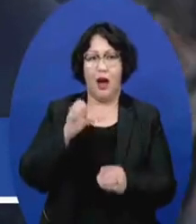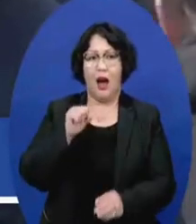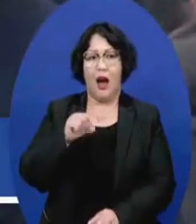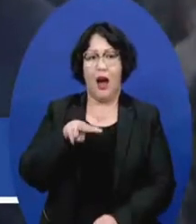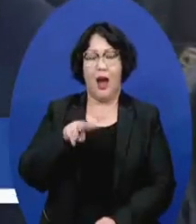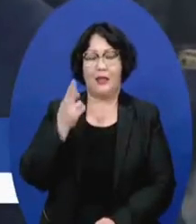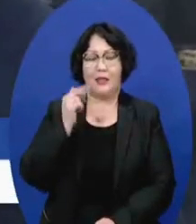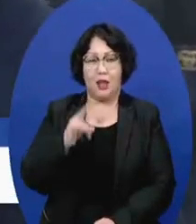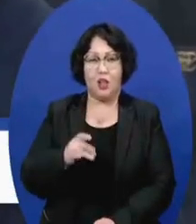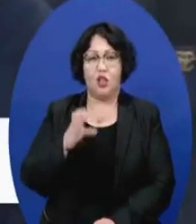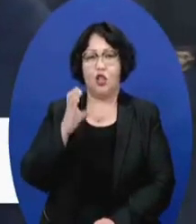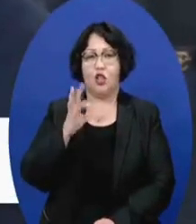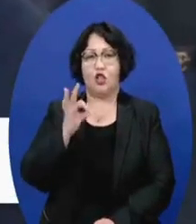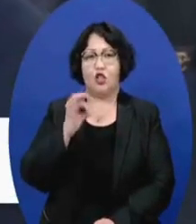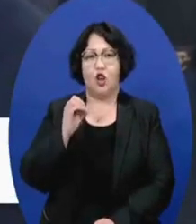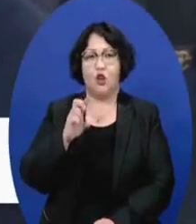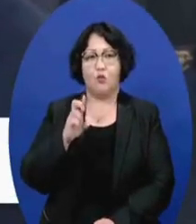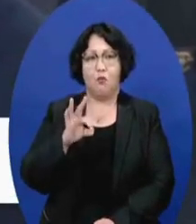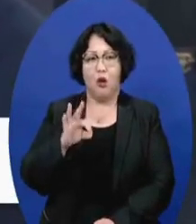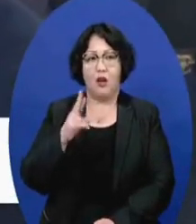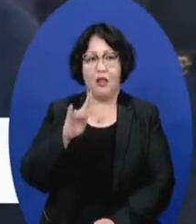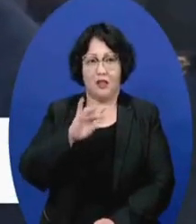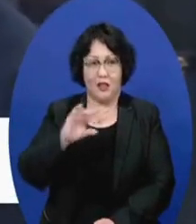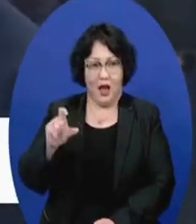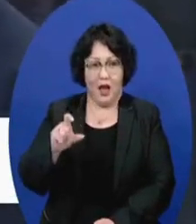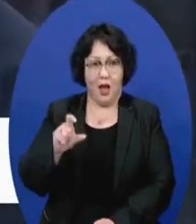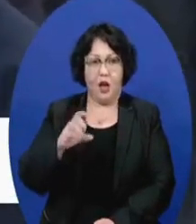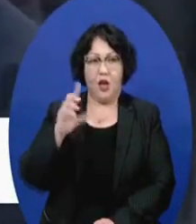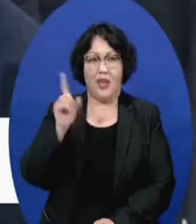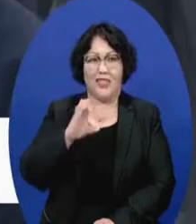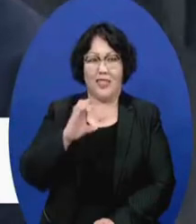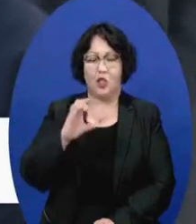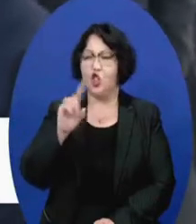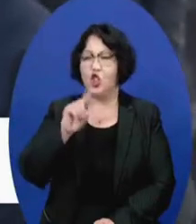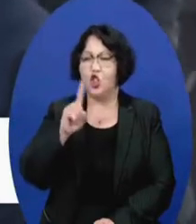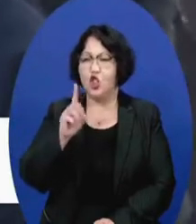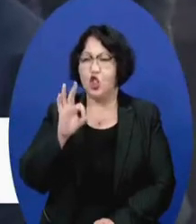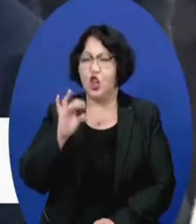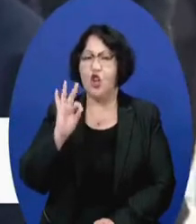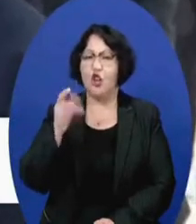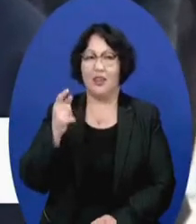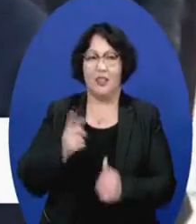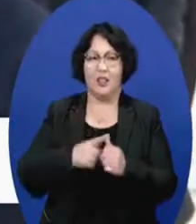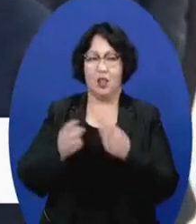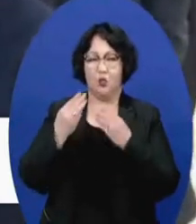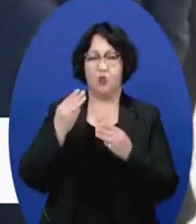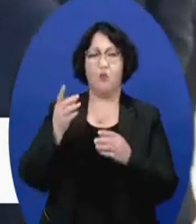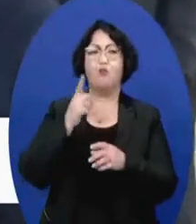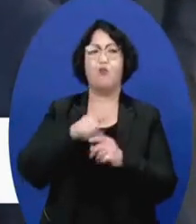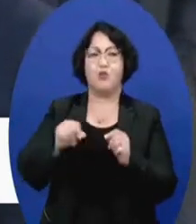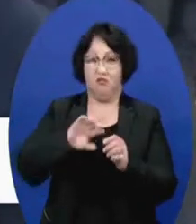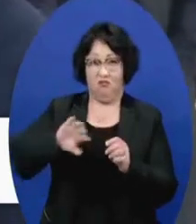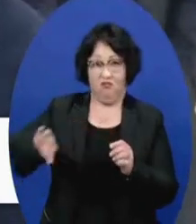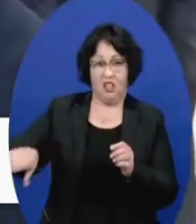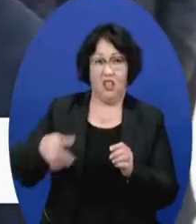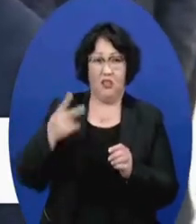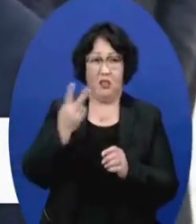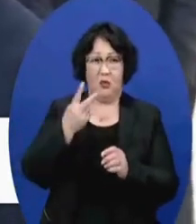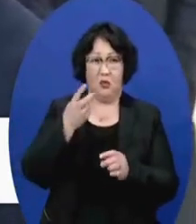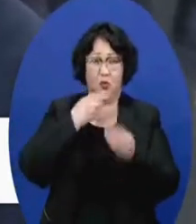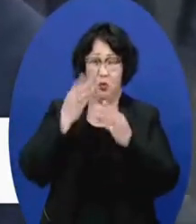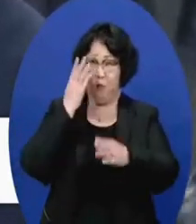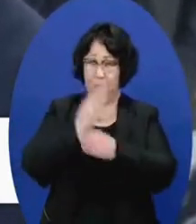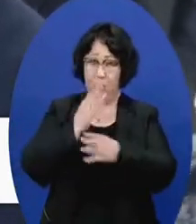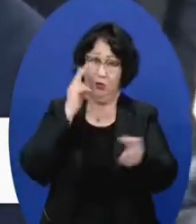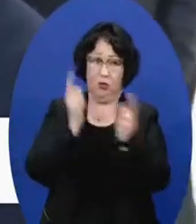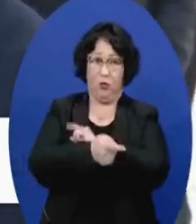бэрдэнэ гэдэг юм уу, тийм ээ. Одоо за миний санджаа тэр зориг гэдэг шүүгч нь болцсон байгаа бах. Энэ асуудыг ямар төдгөлцүүлж болдог юм, энийг их хурлд хэрэгжүүлээ одоо